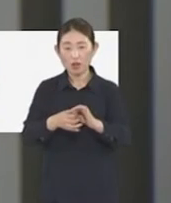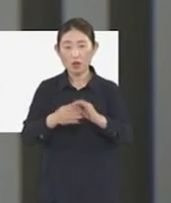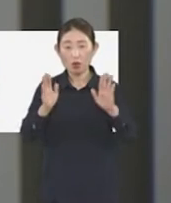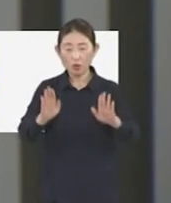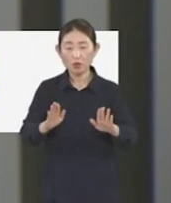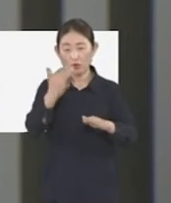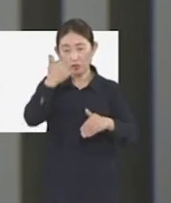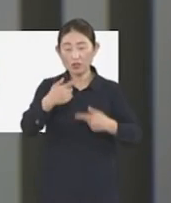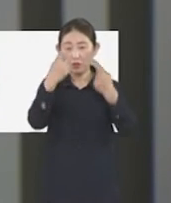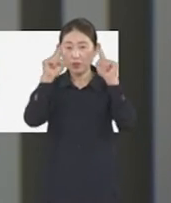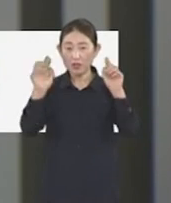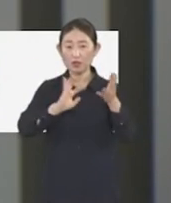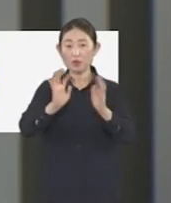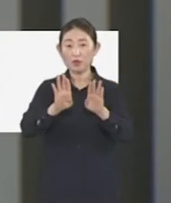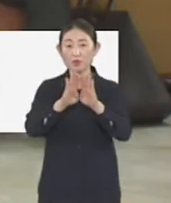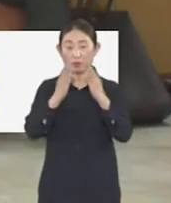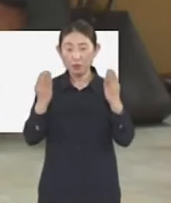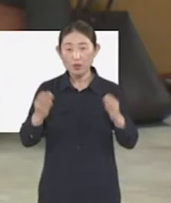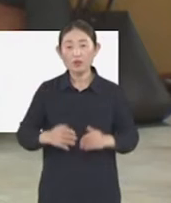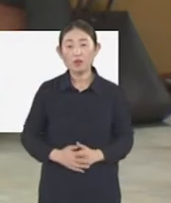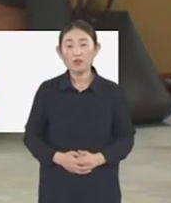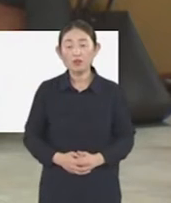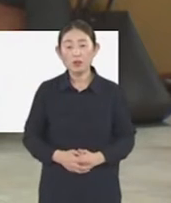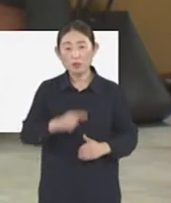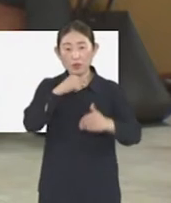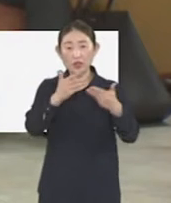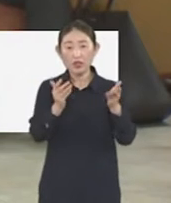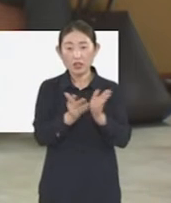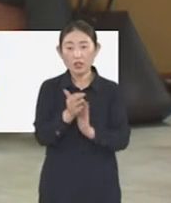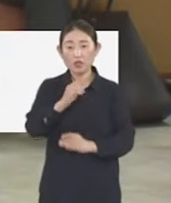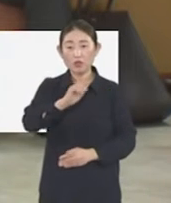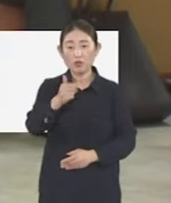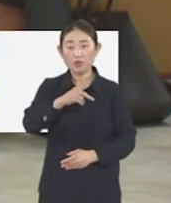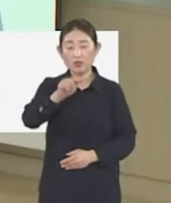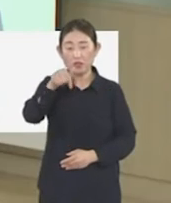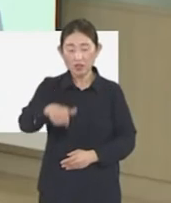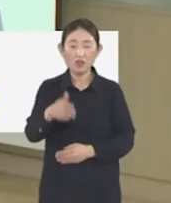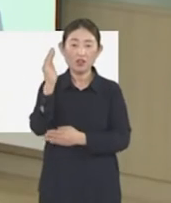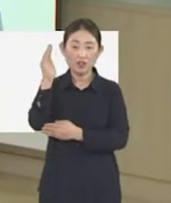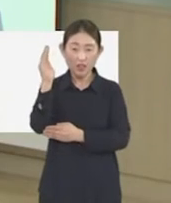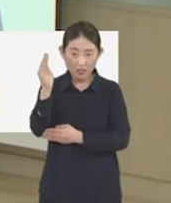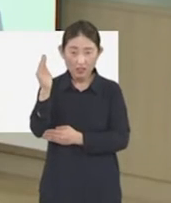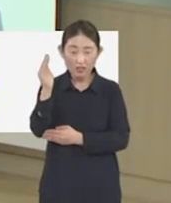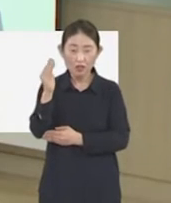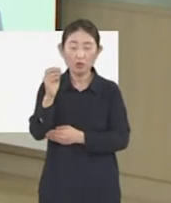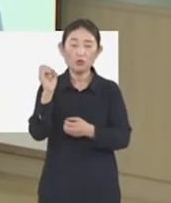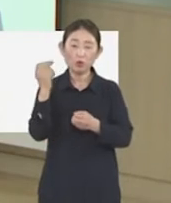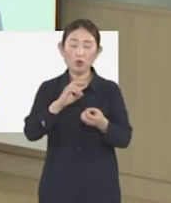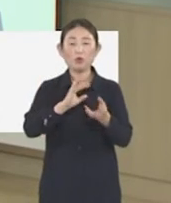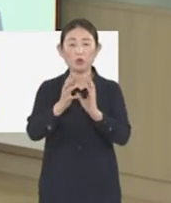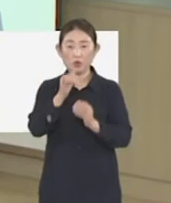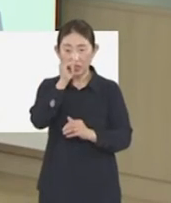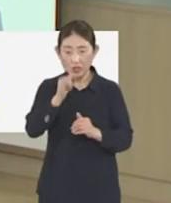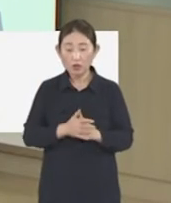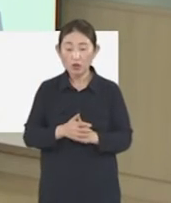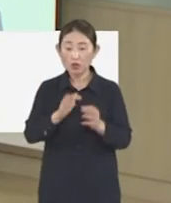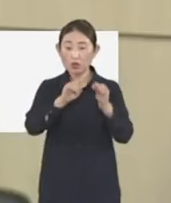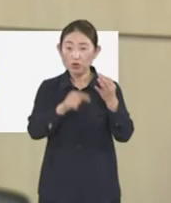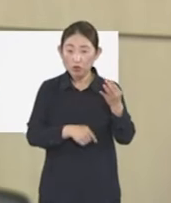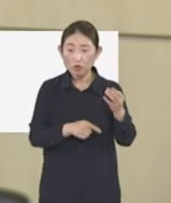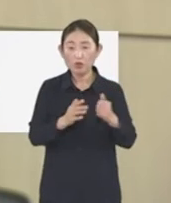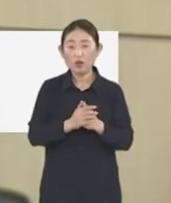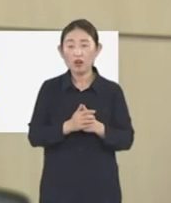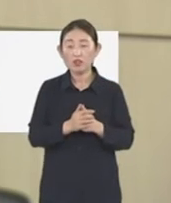오늘 충남대에서 열렸습니다. 국민의힘 윤상현 의원의 발표와 패널 토론이 이어진 가운데 윤 의원은